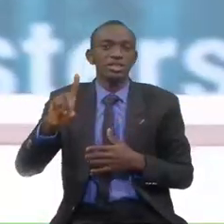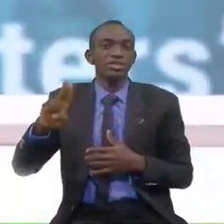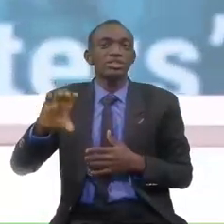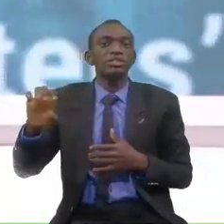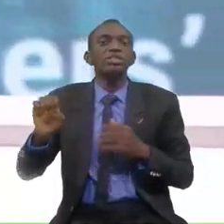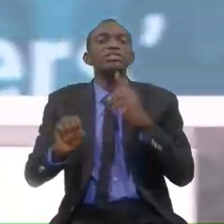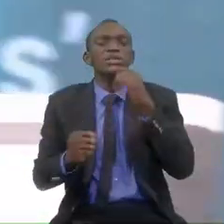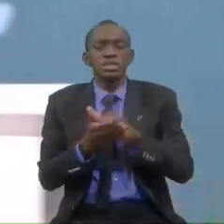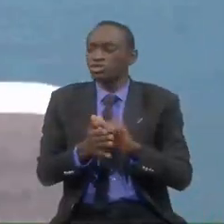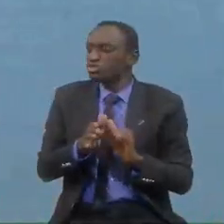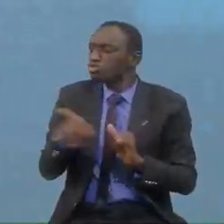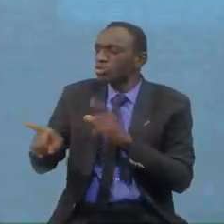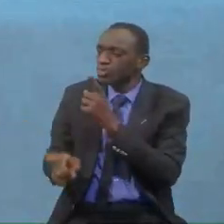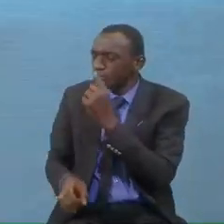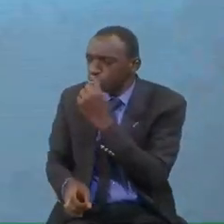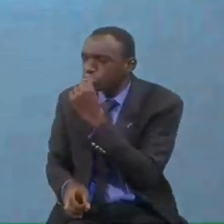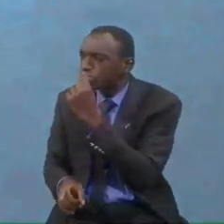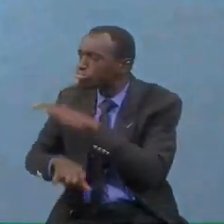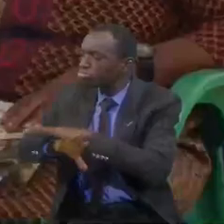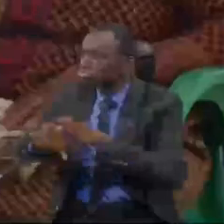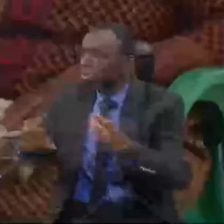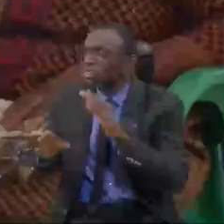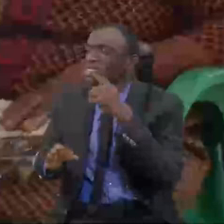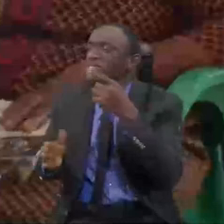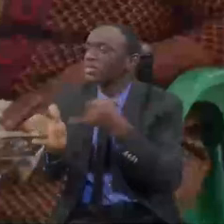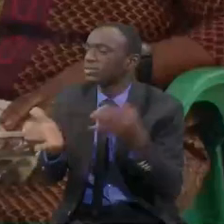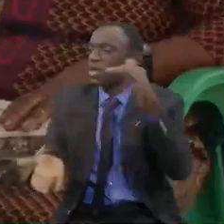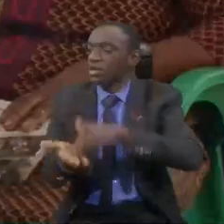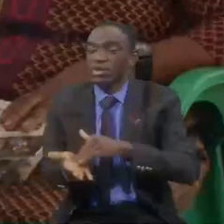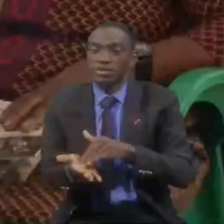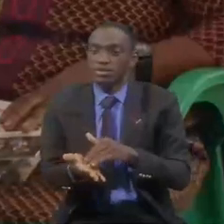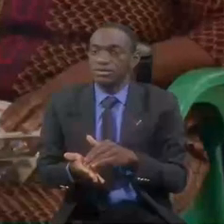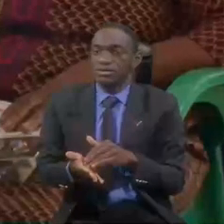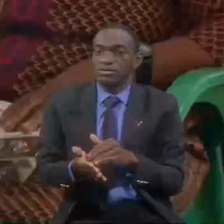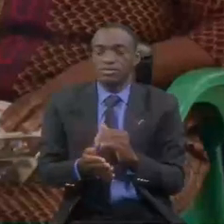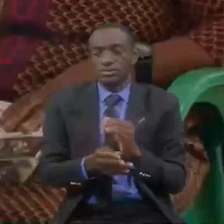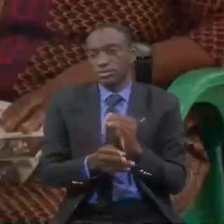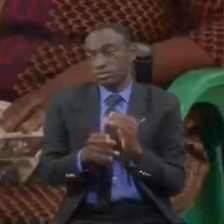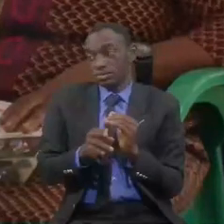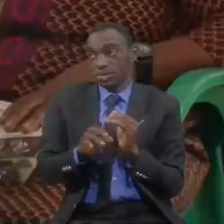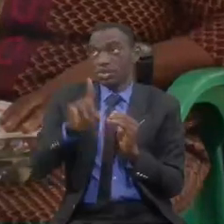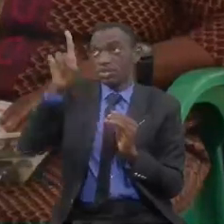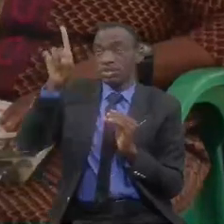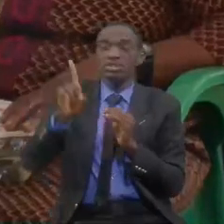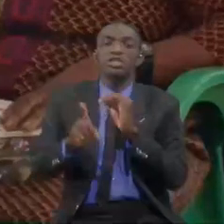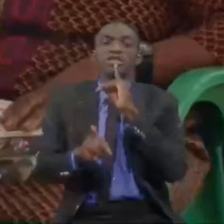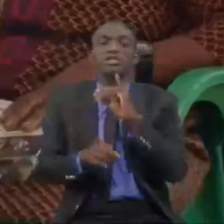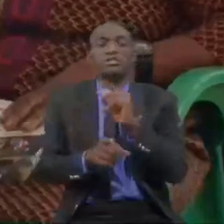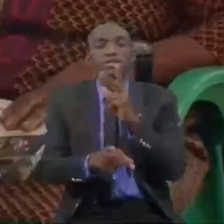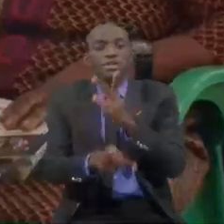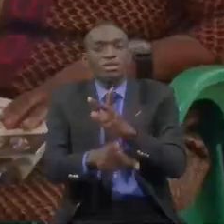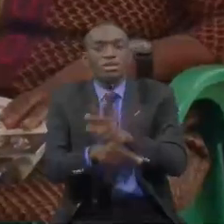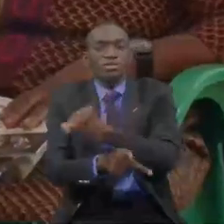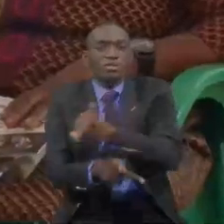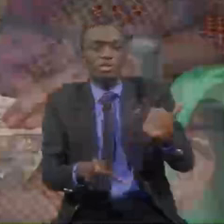du monde ont dit que vous ne devez pas souligner cela. C'est l'Esprit qui garde. Allons à